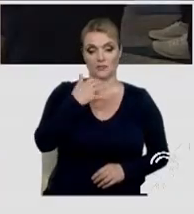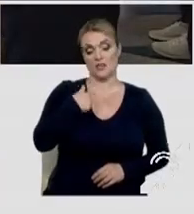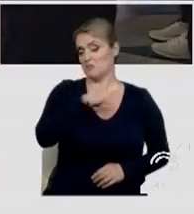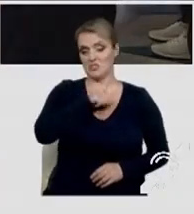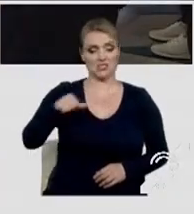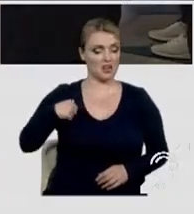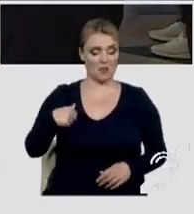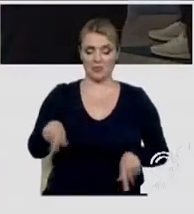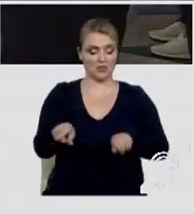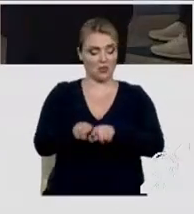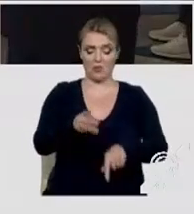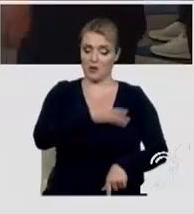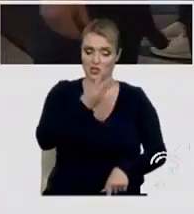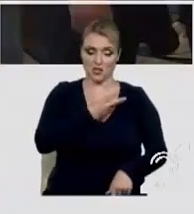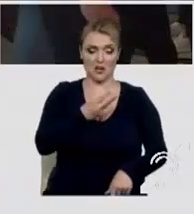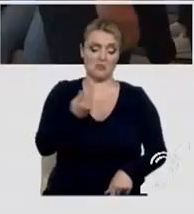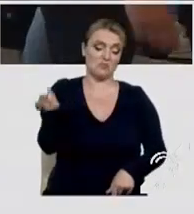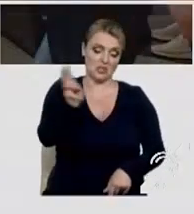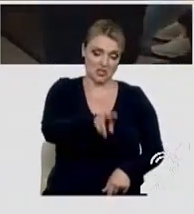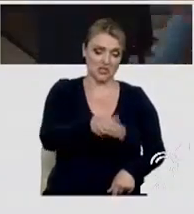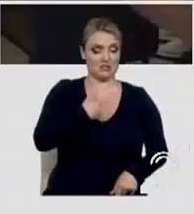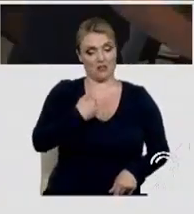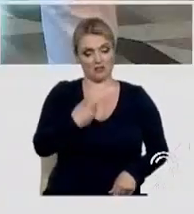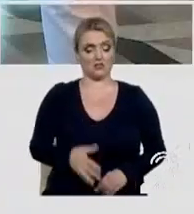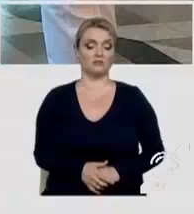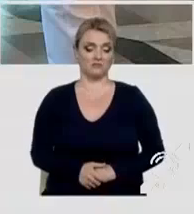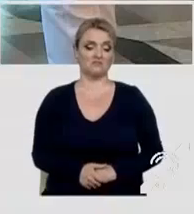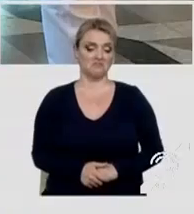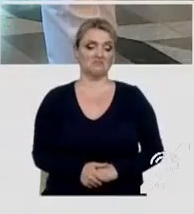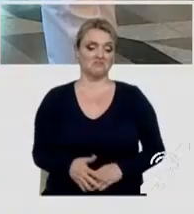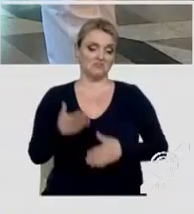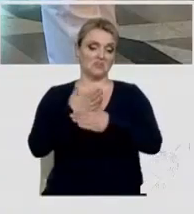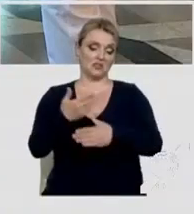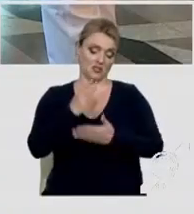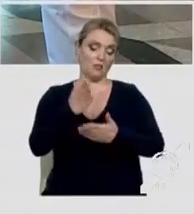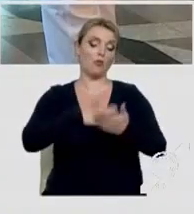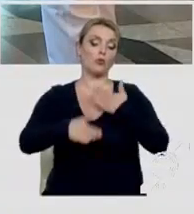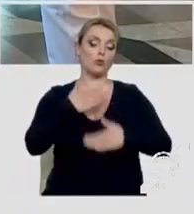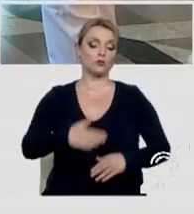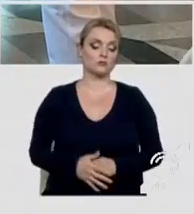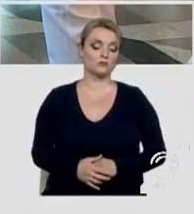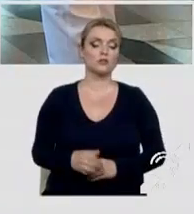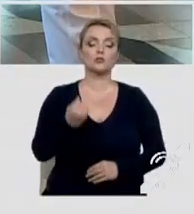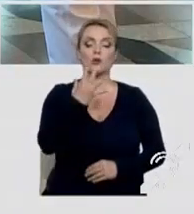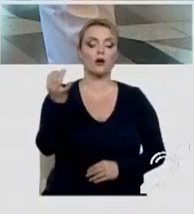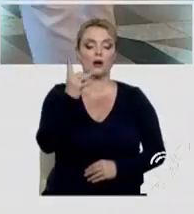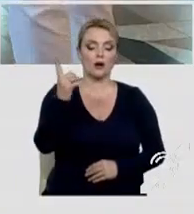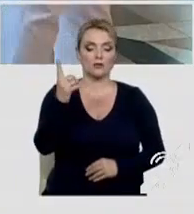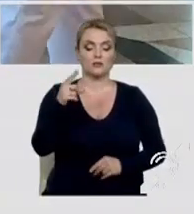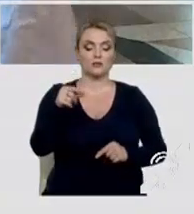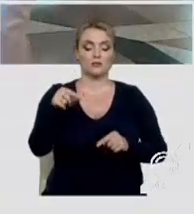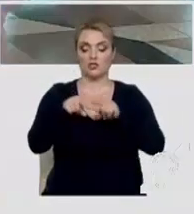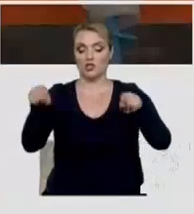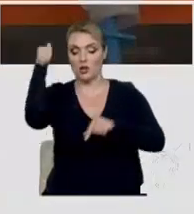veni, de a dona, de a pleca, simplu mă des și rămân și eu, așa, nu știu, bucuros și satisfăcut. De câte ori în timpul